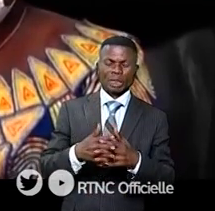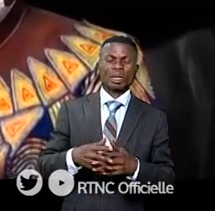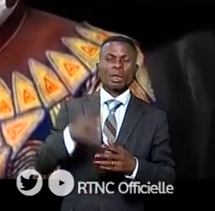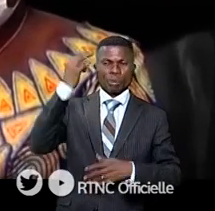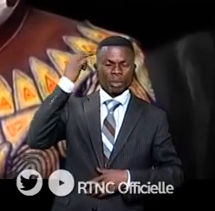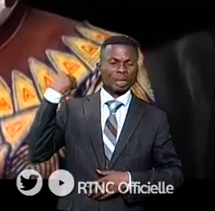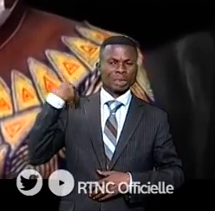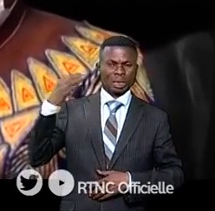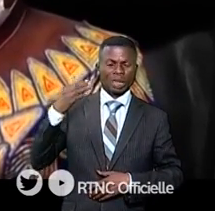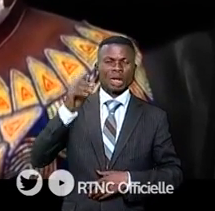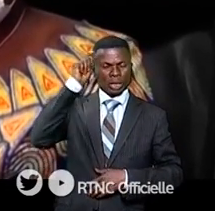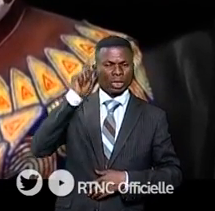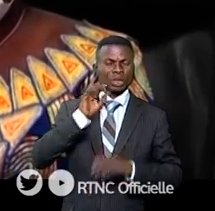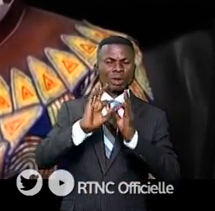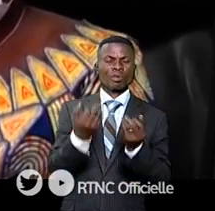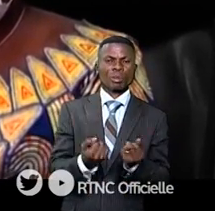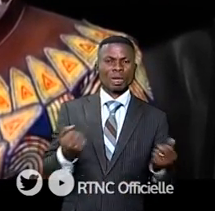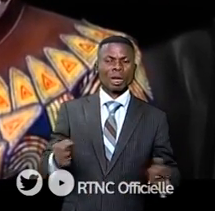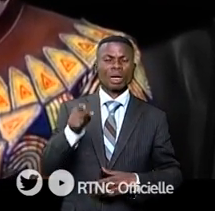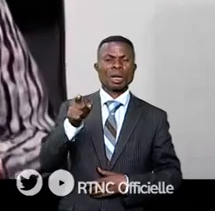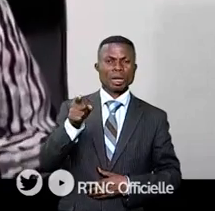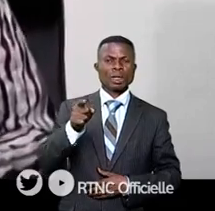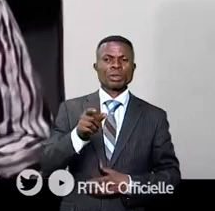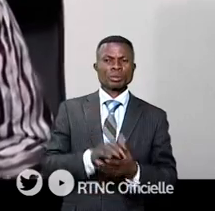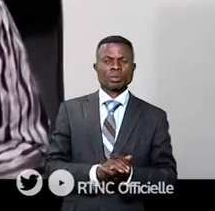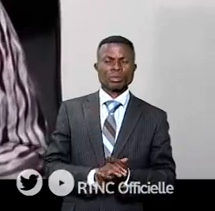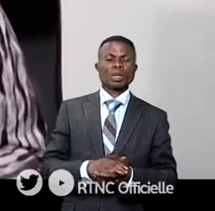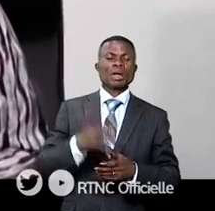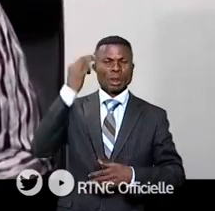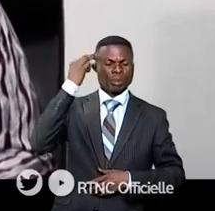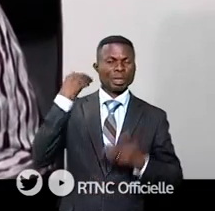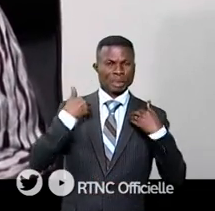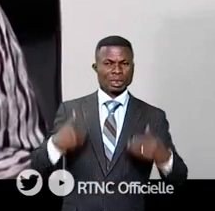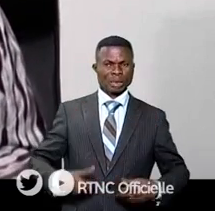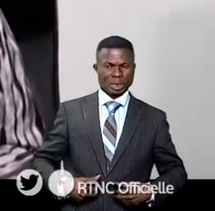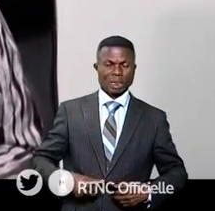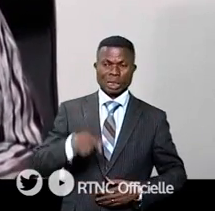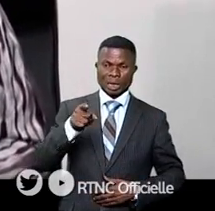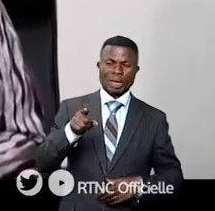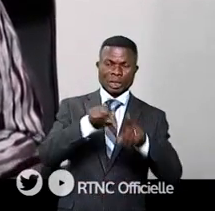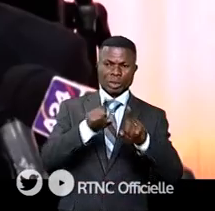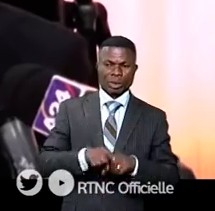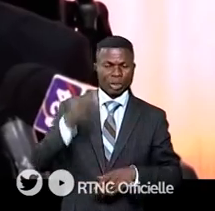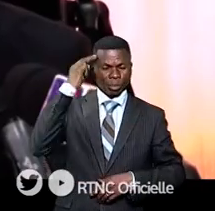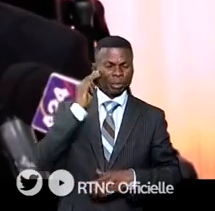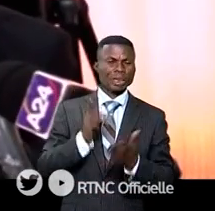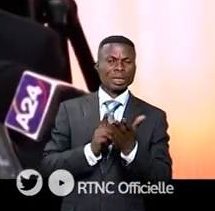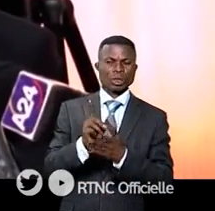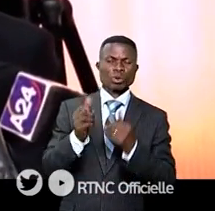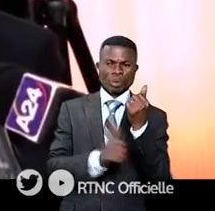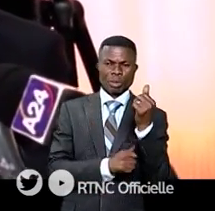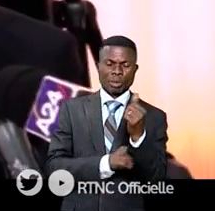d'État, ministre du Genre, Enfants et Familles, Béatrice Nomea-Tilité, celui de la Santé publique, Dr. Eteni Longondo, et des Droits Humains,